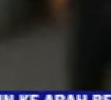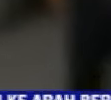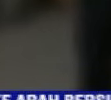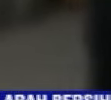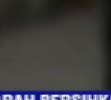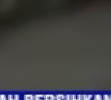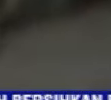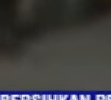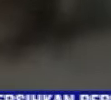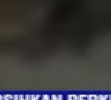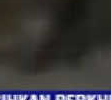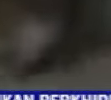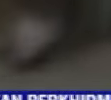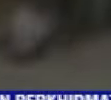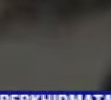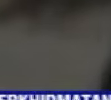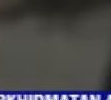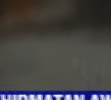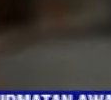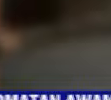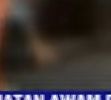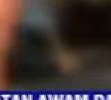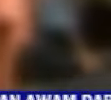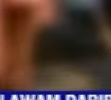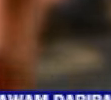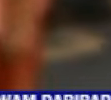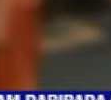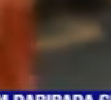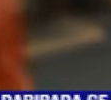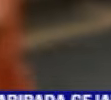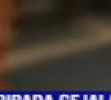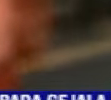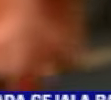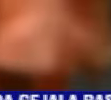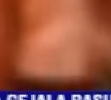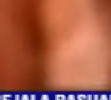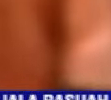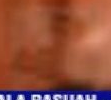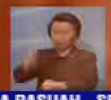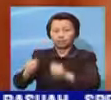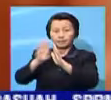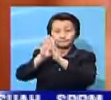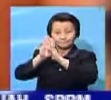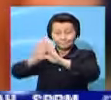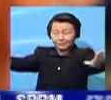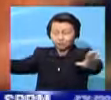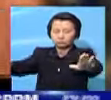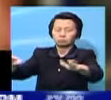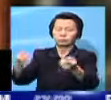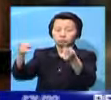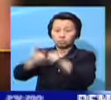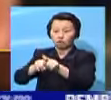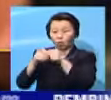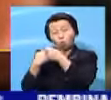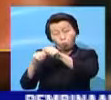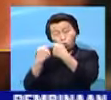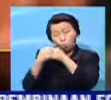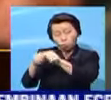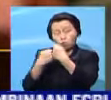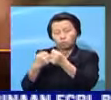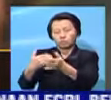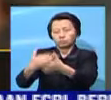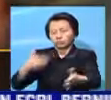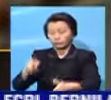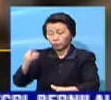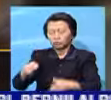dikatakan enggan memberi kerjasama menyebabkan polis terpaksa memecahkan pintu rumah berkenaan dan berlaku pergelutan sebelum